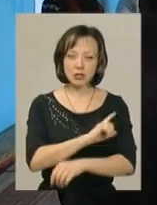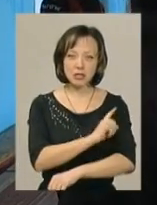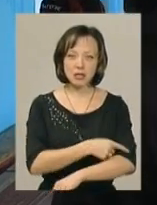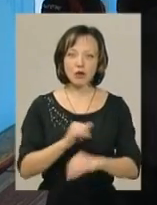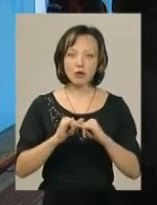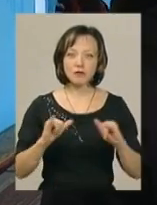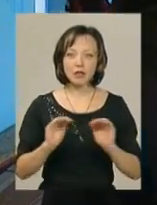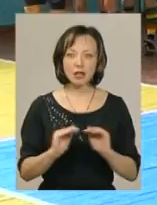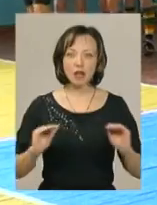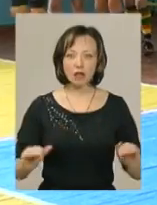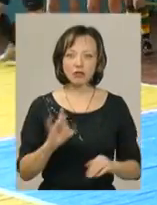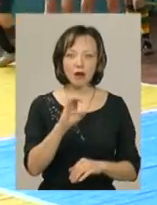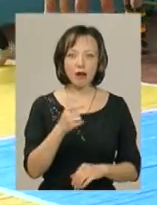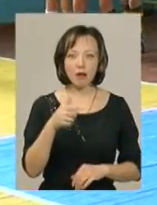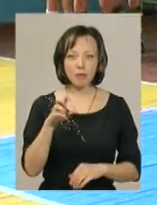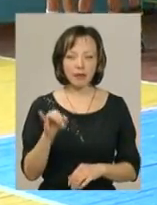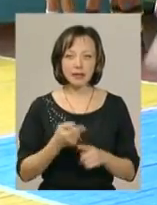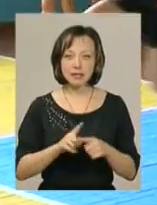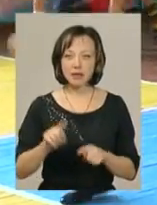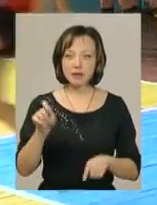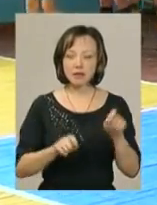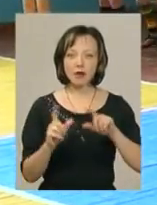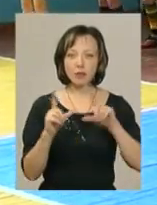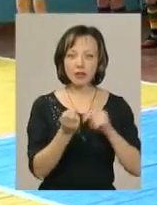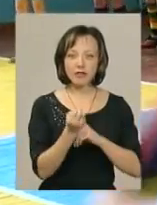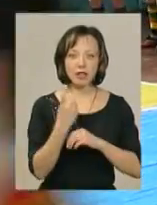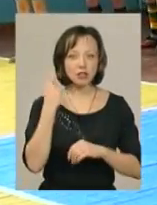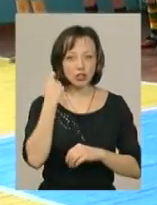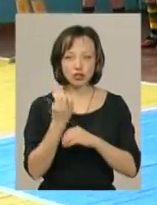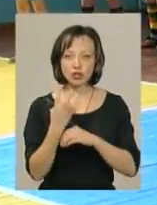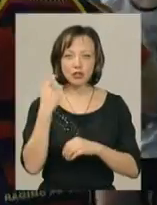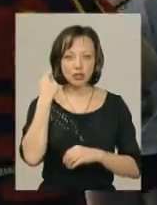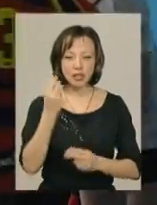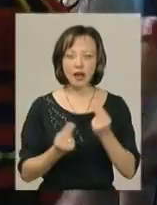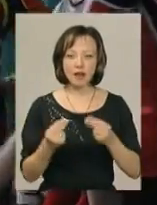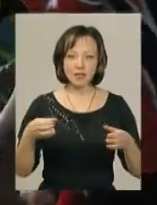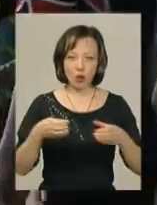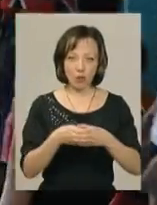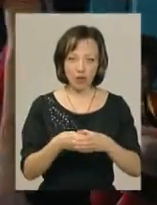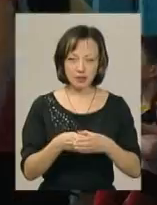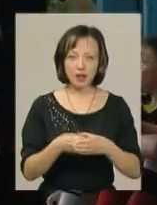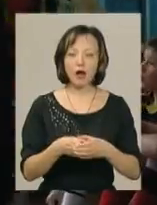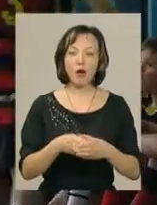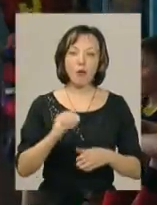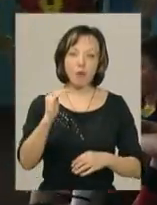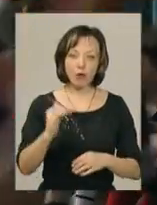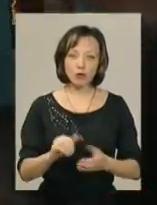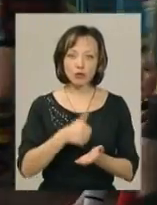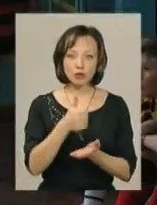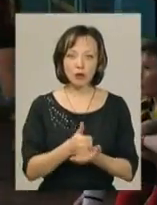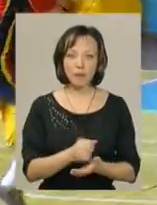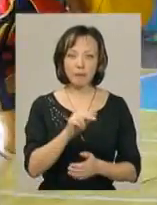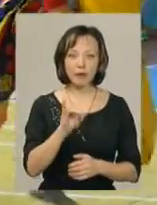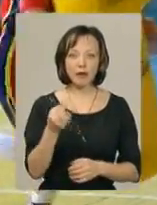розвинуте дитячий регбі. На регбідний фестиваль до Франції поїдуть 12-річні і 14-річні гравці-буревісника. Команду молодших очолює